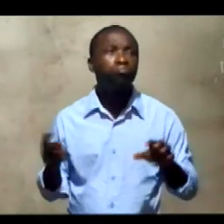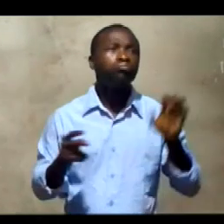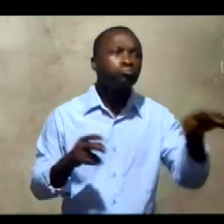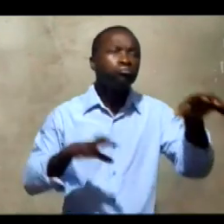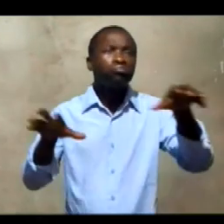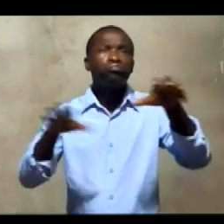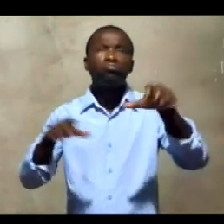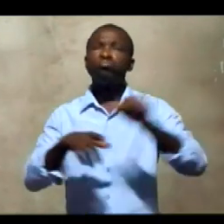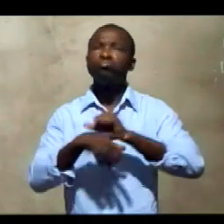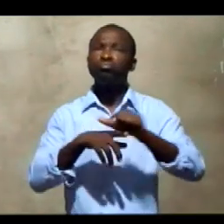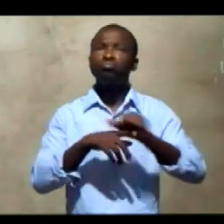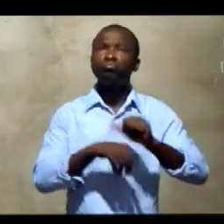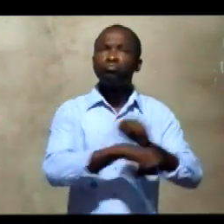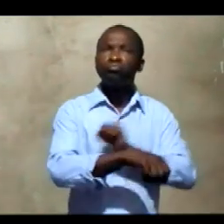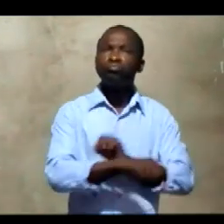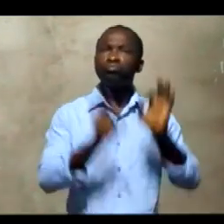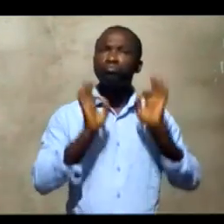sélections nationales.